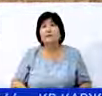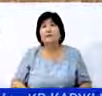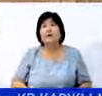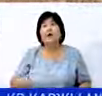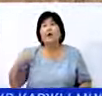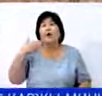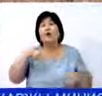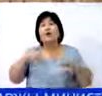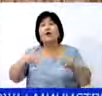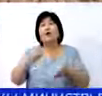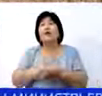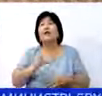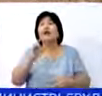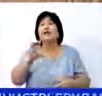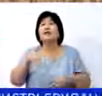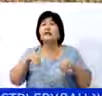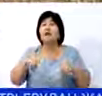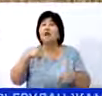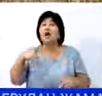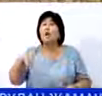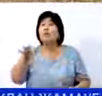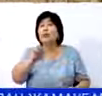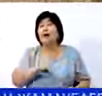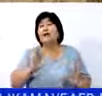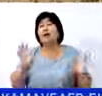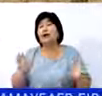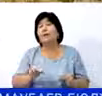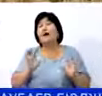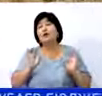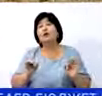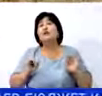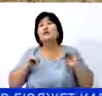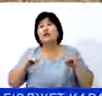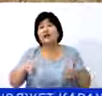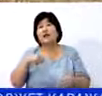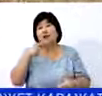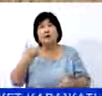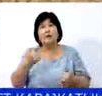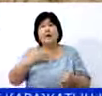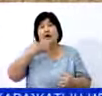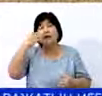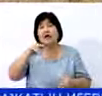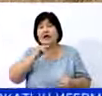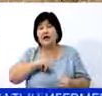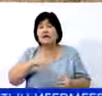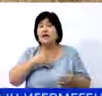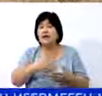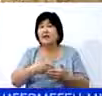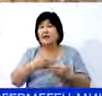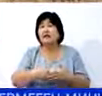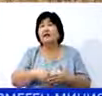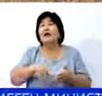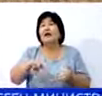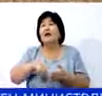Күріш ектім дегенше, ырыс ектім десеңші, барлығында бағамдап дұрыс ектім десеңші. Міне ала жаздай ат заралап, егіс жағалаған